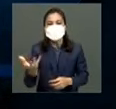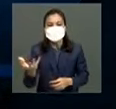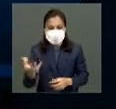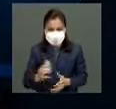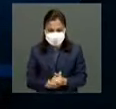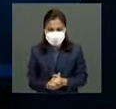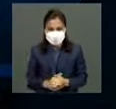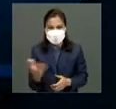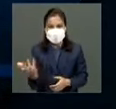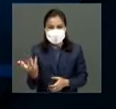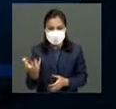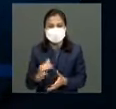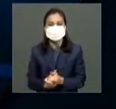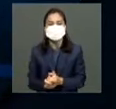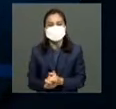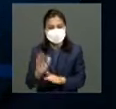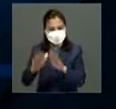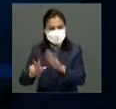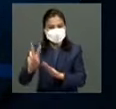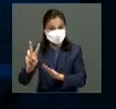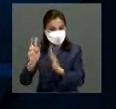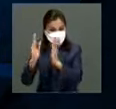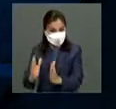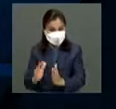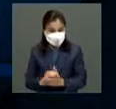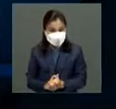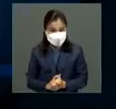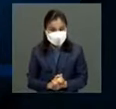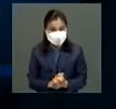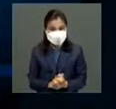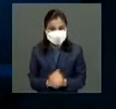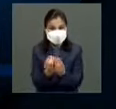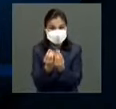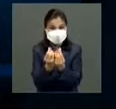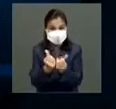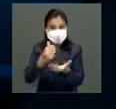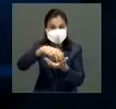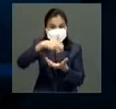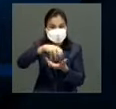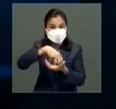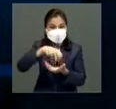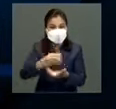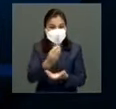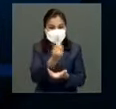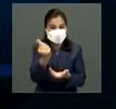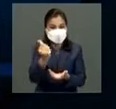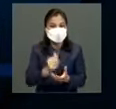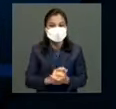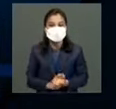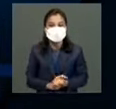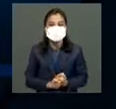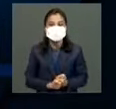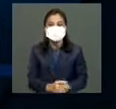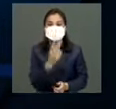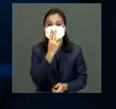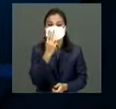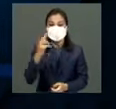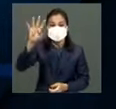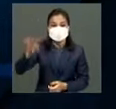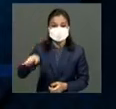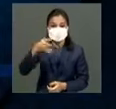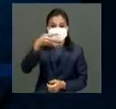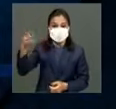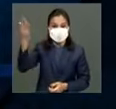BMI มากกว่า32นะครับรายละเอียดผมคงจะขอไปเร็วนะครับก็ดูในตามตาร